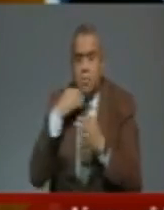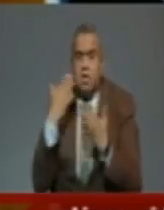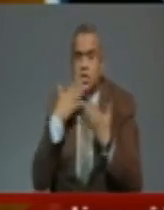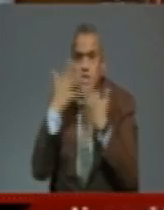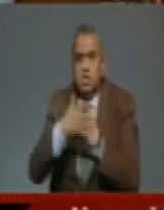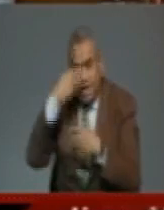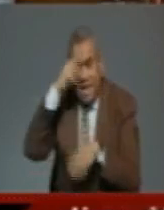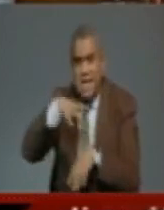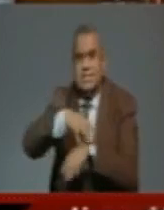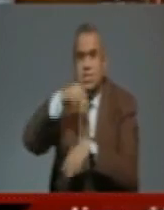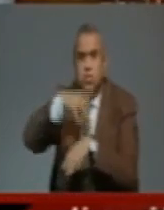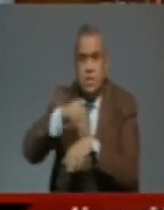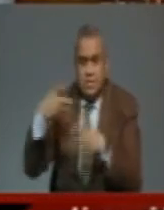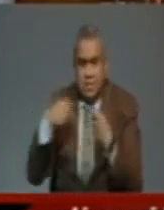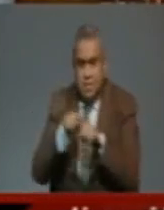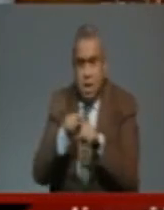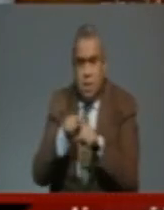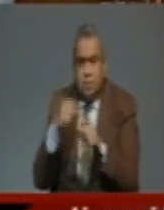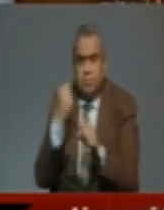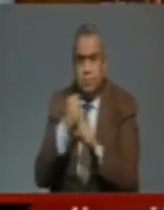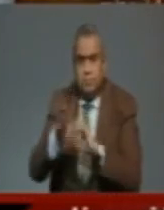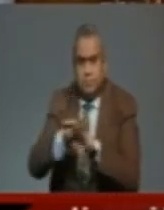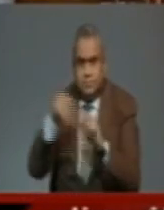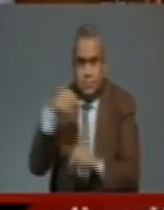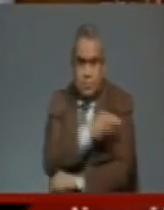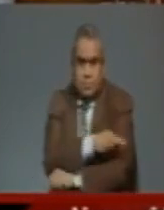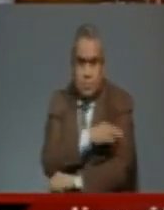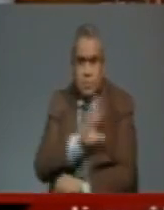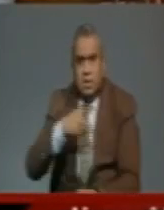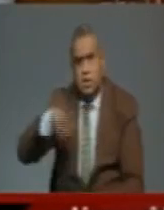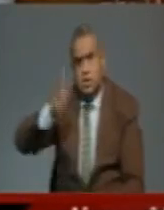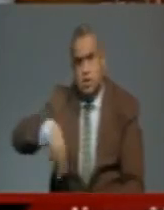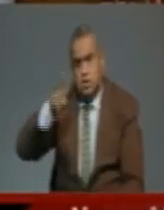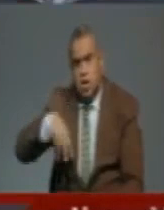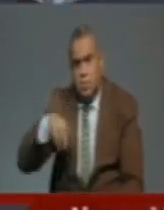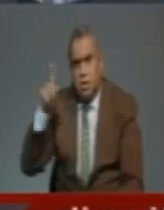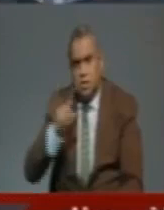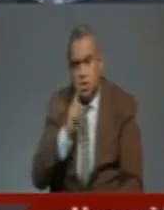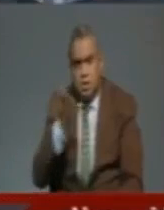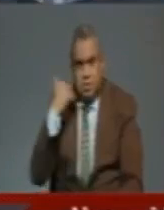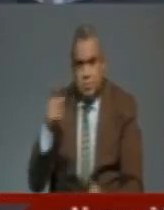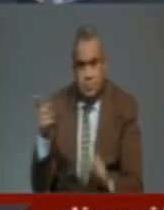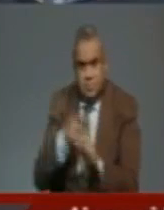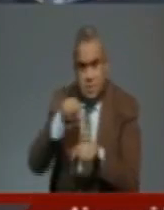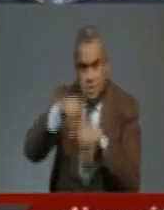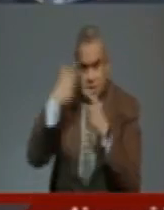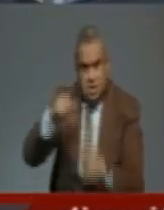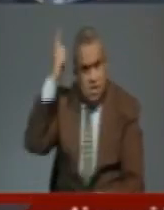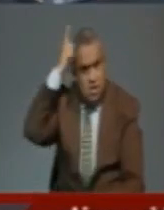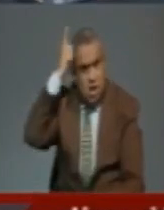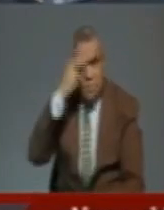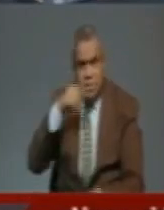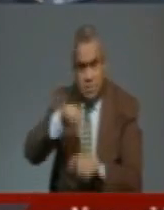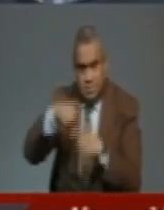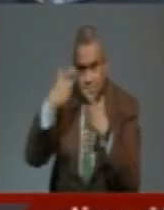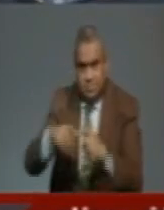ده انتهى واشتغل تجريبي من 18 نوفمبر اثناء الكوب 27 في شرم الشيخ. النهارده يا فندم سيادتك